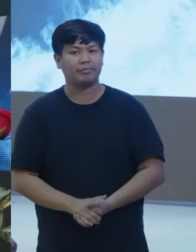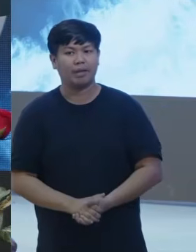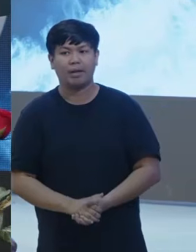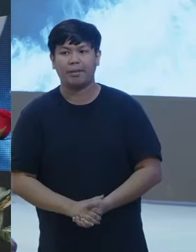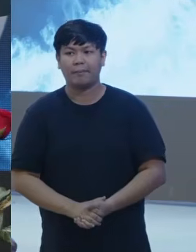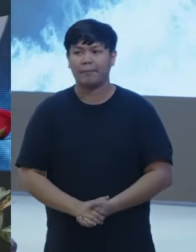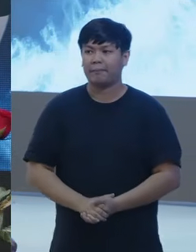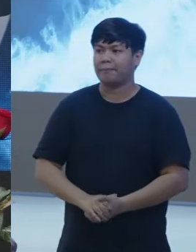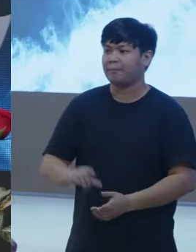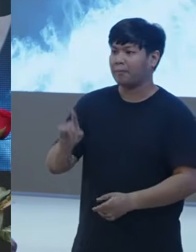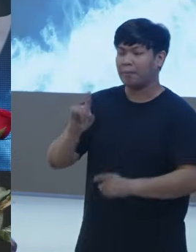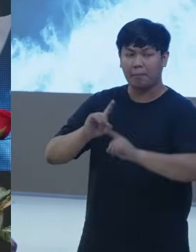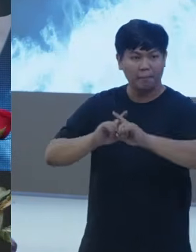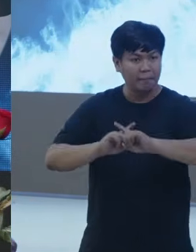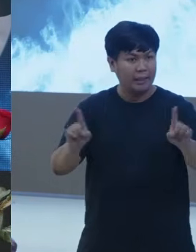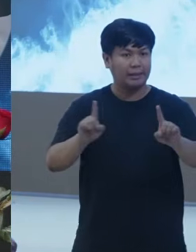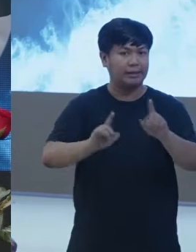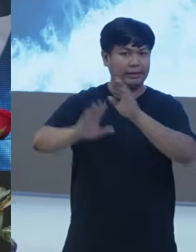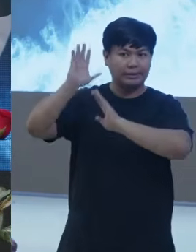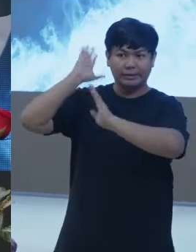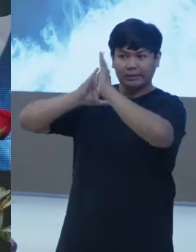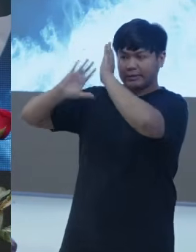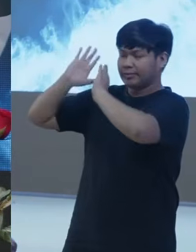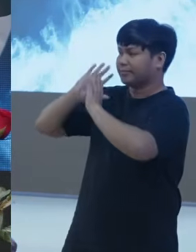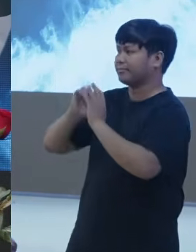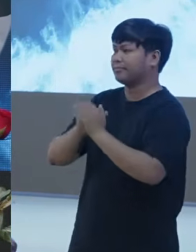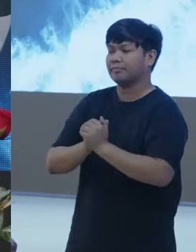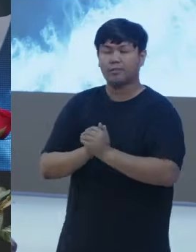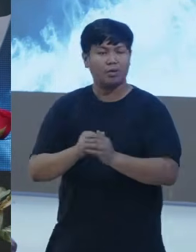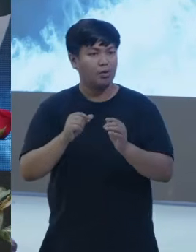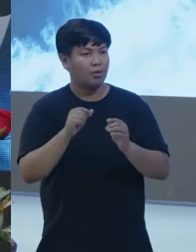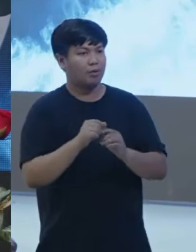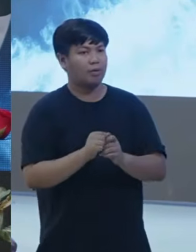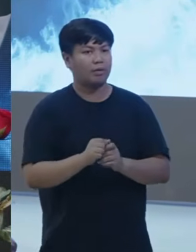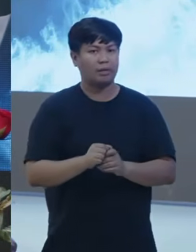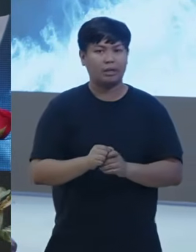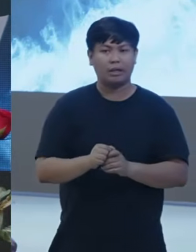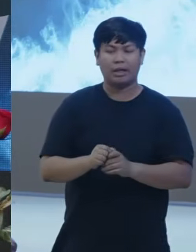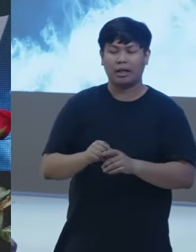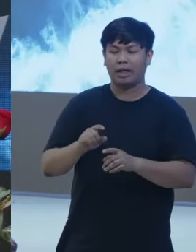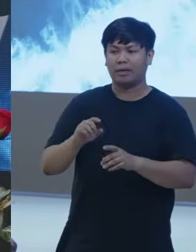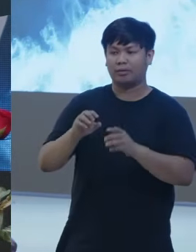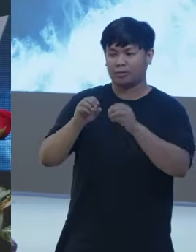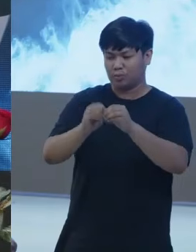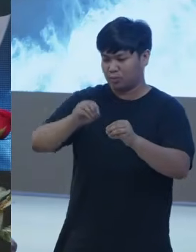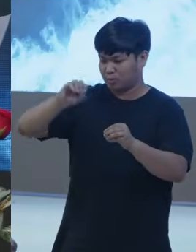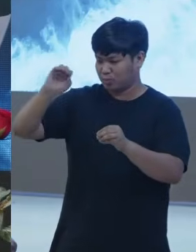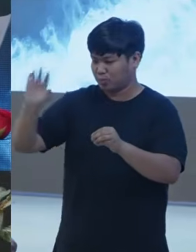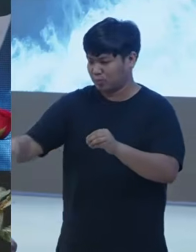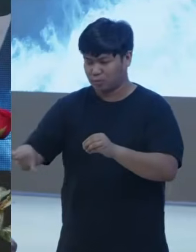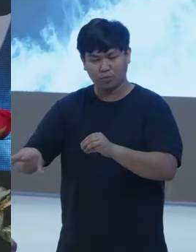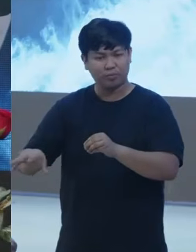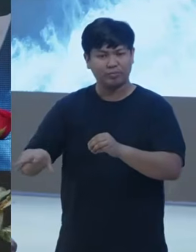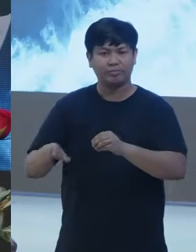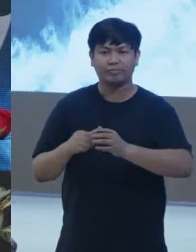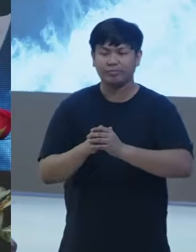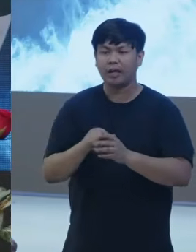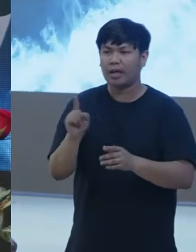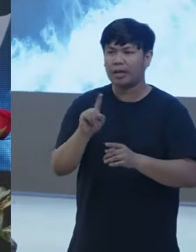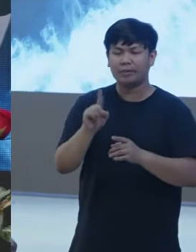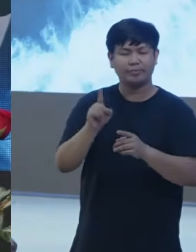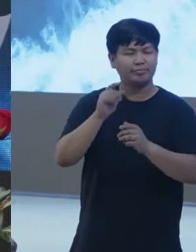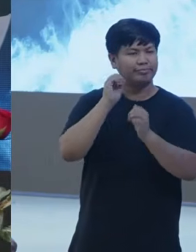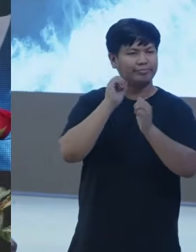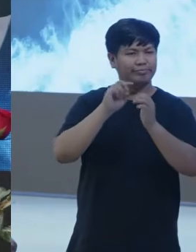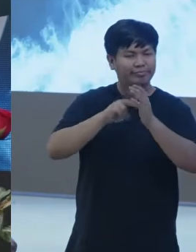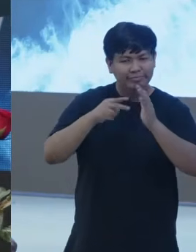last time, yung pong salita for overthrown, hapak sa Hebrew,